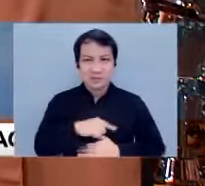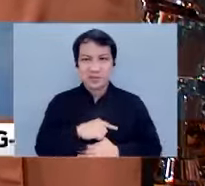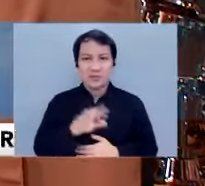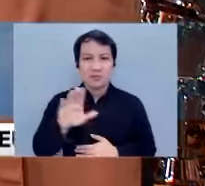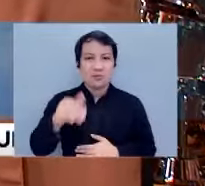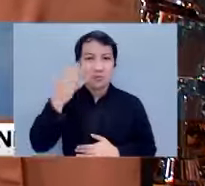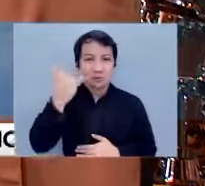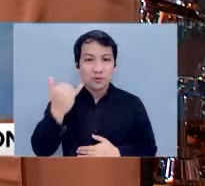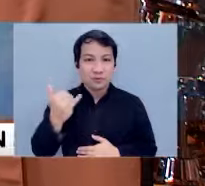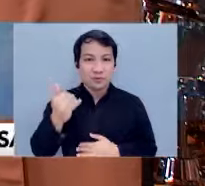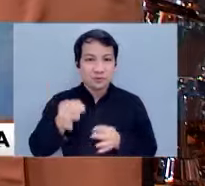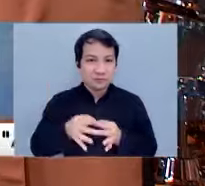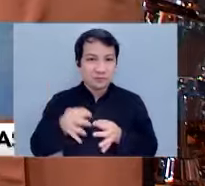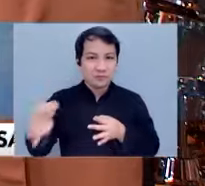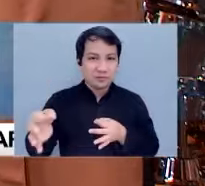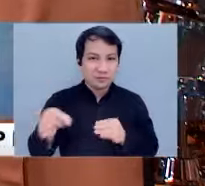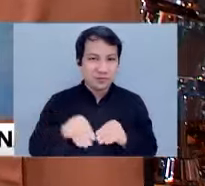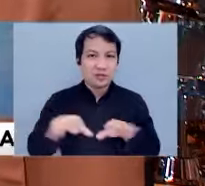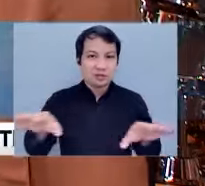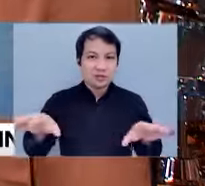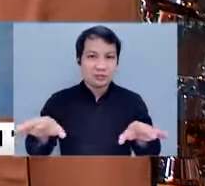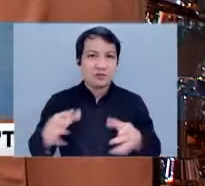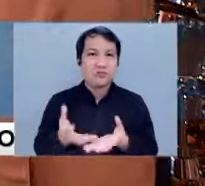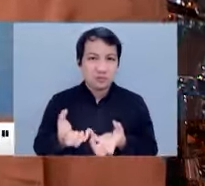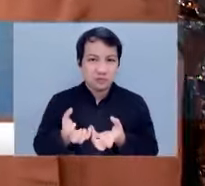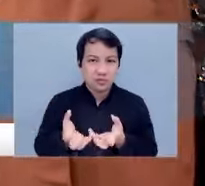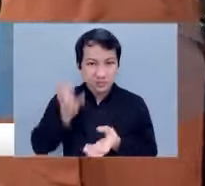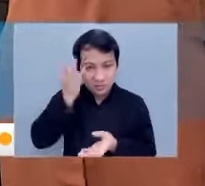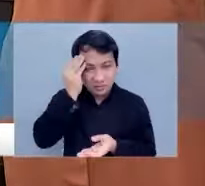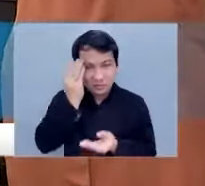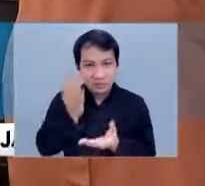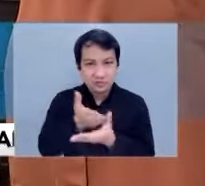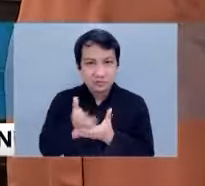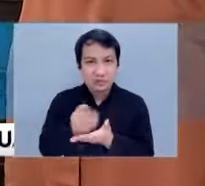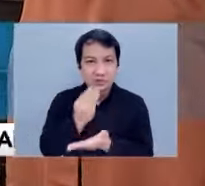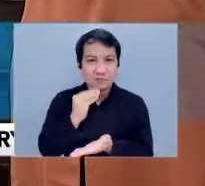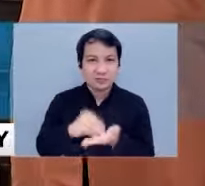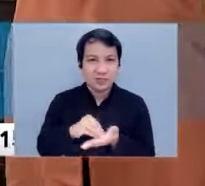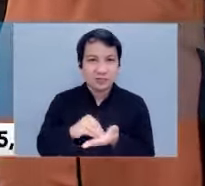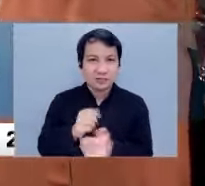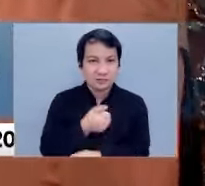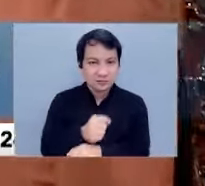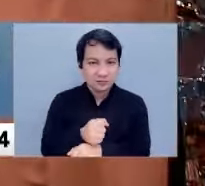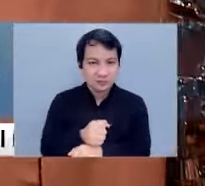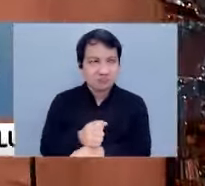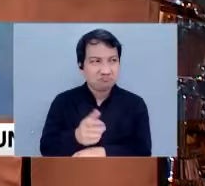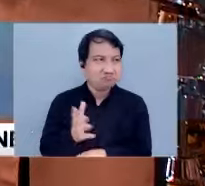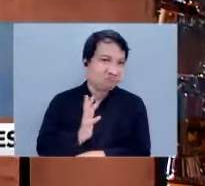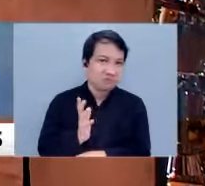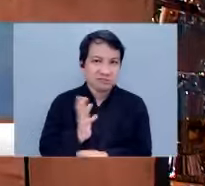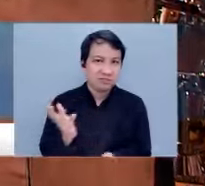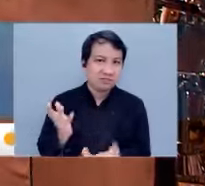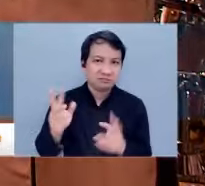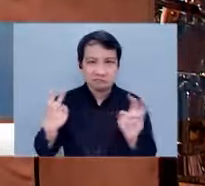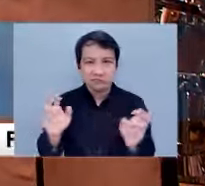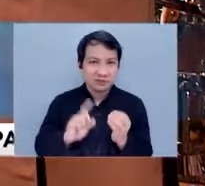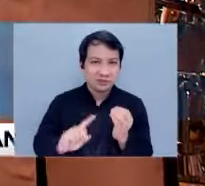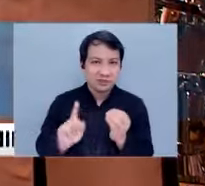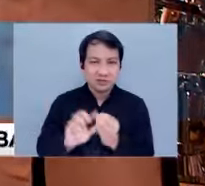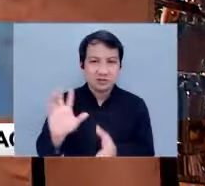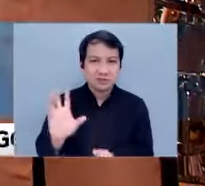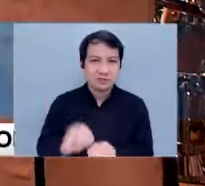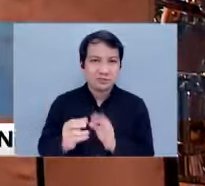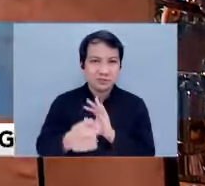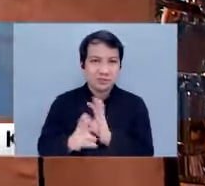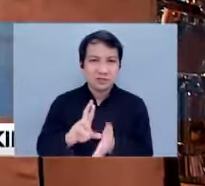napapalawak niyo palalo kung ano yung gusto naming sabihin doon sa song. Like, yun, yung film na yun, tapos yung Rewind,